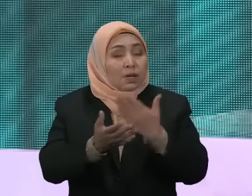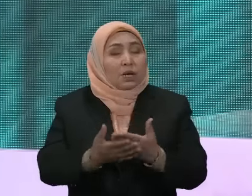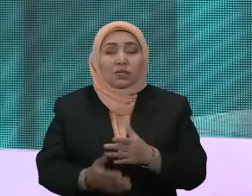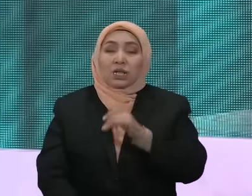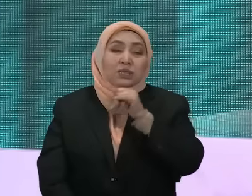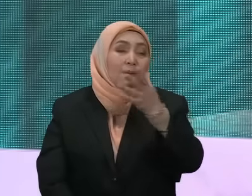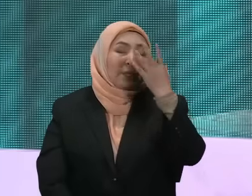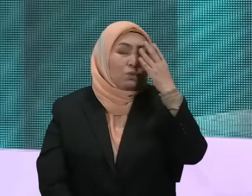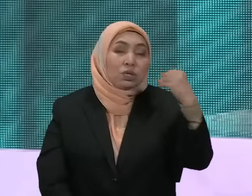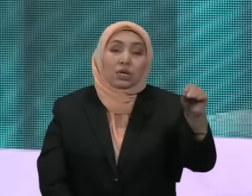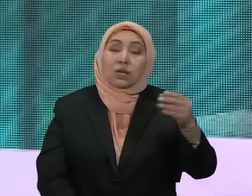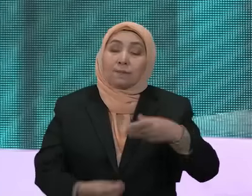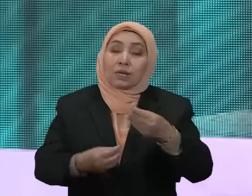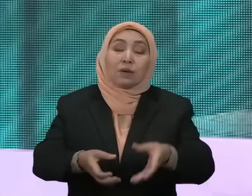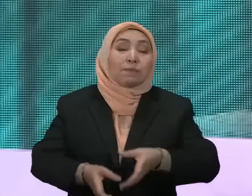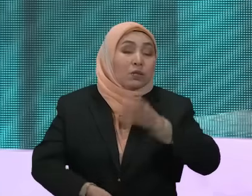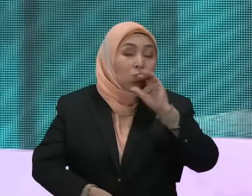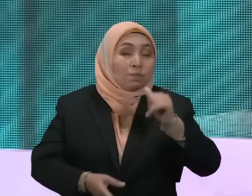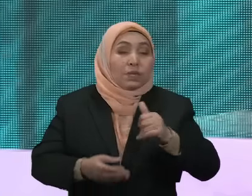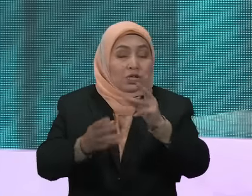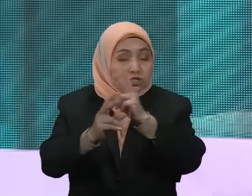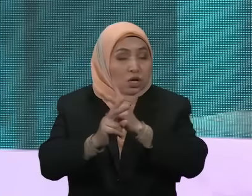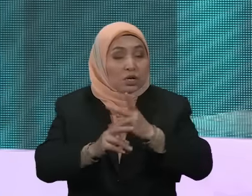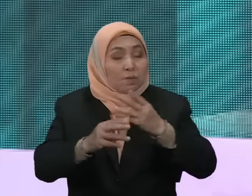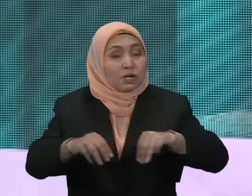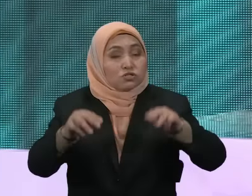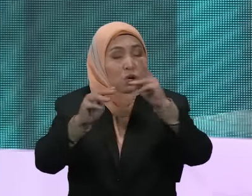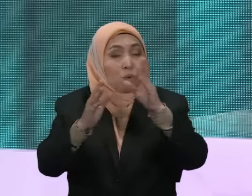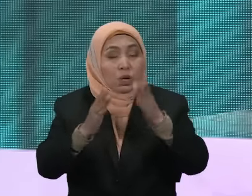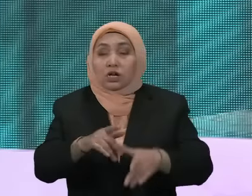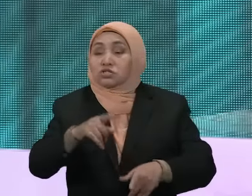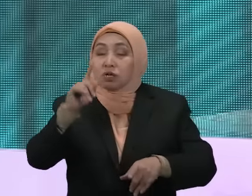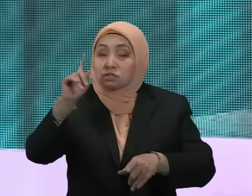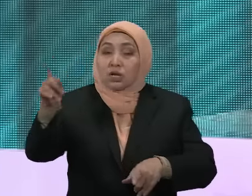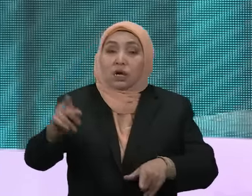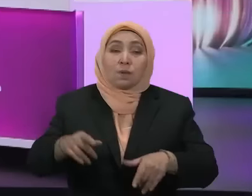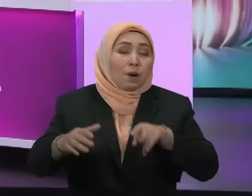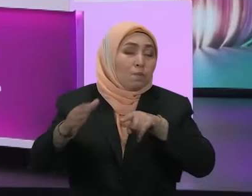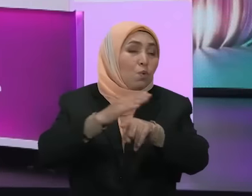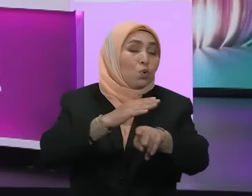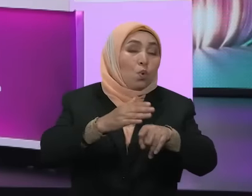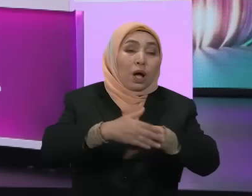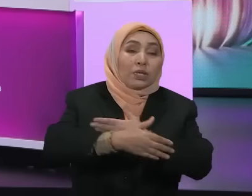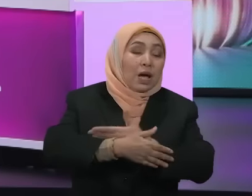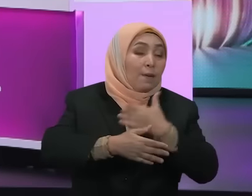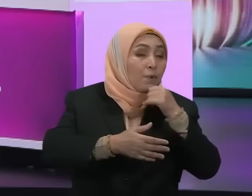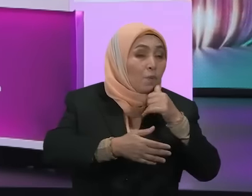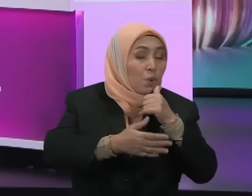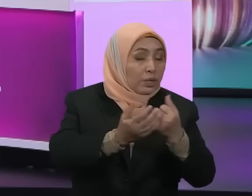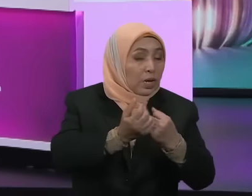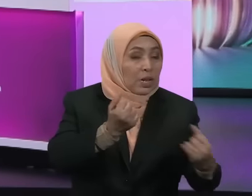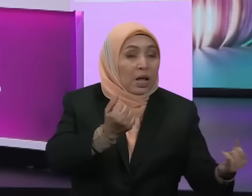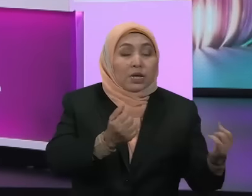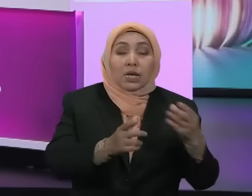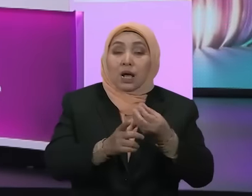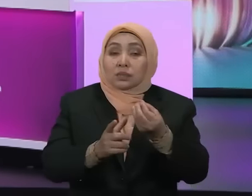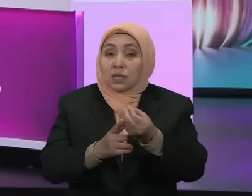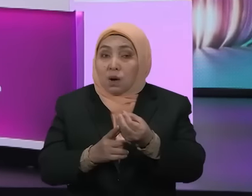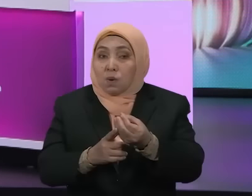kisah. Mereka nak bagi minum, nak jaga Masjidil Haram, walaupun orang kat sebelah sana membunuh anak perempuan yang lahir